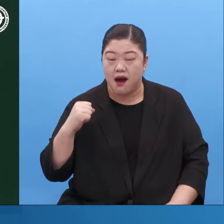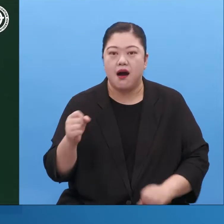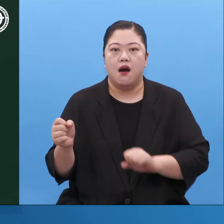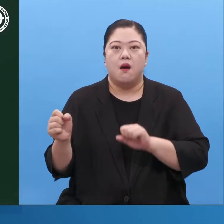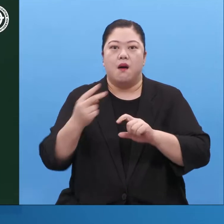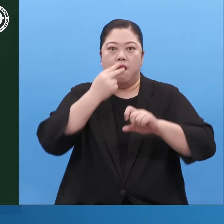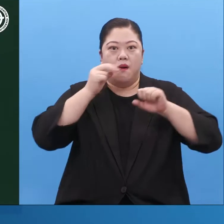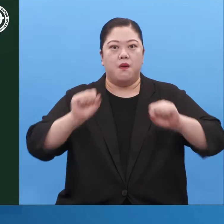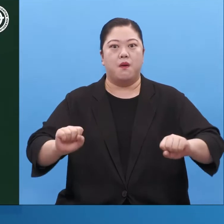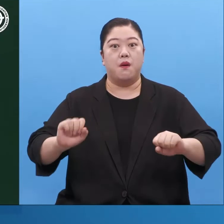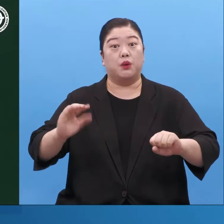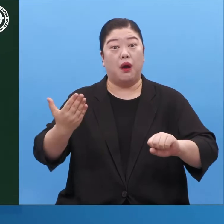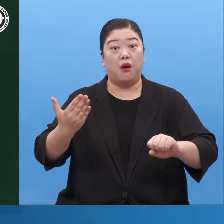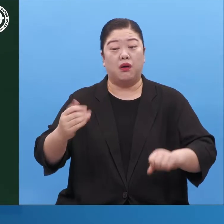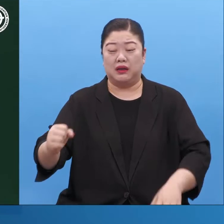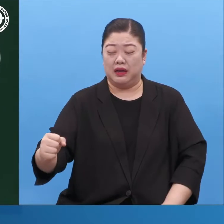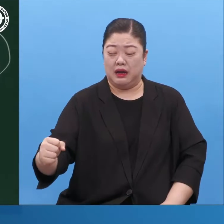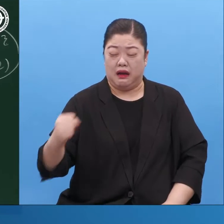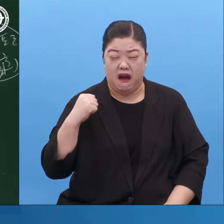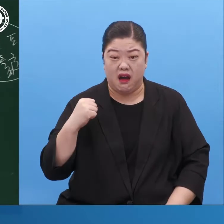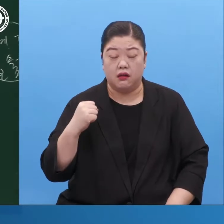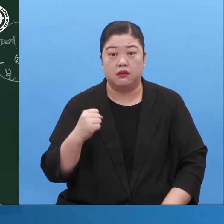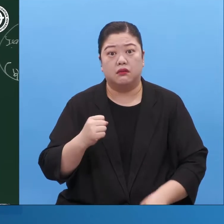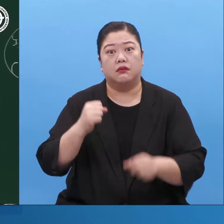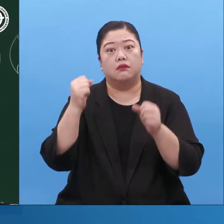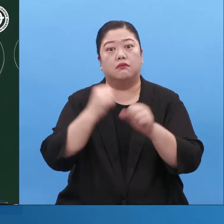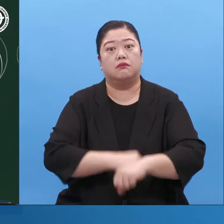이스라엘은 어디 가도 세절기 지킵니다